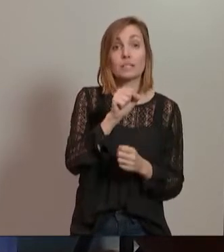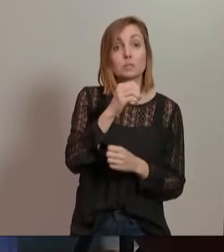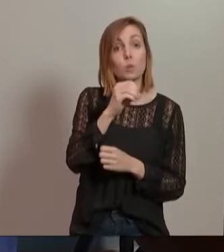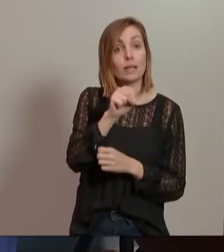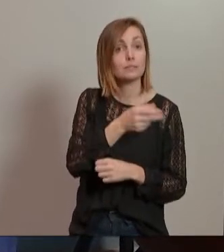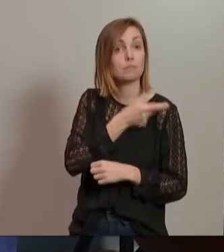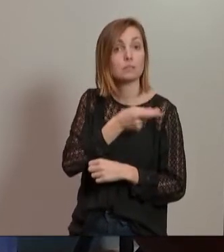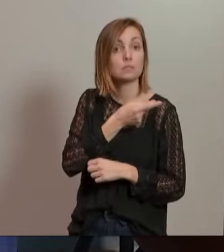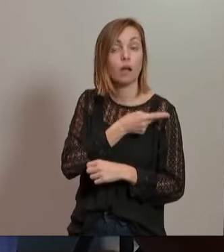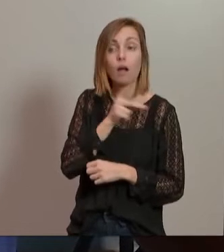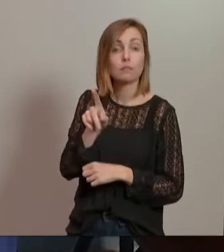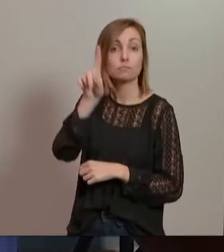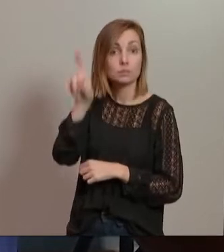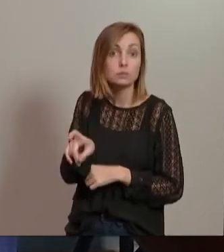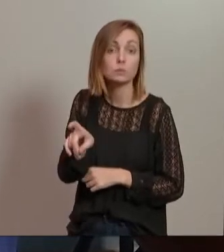Médecins, par rapport